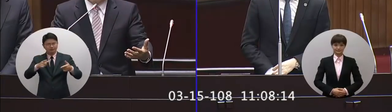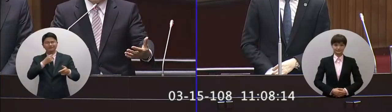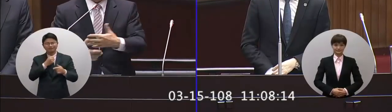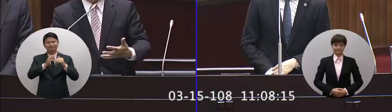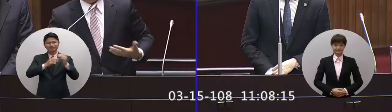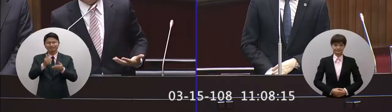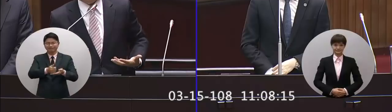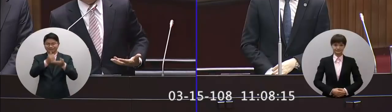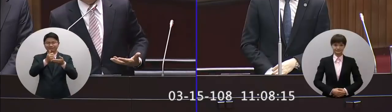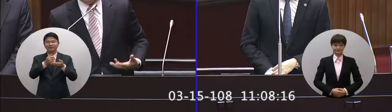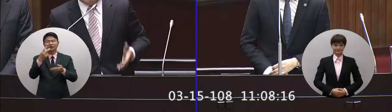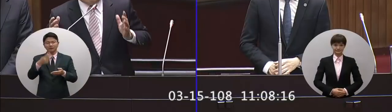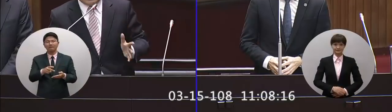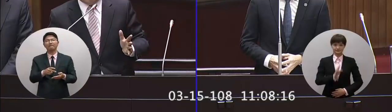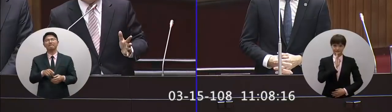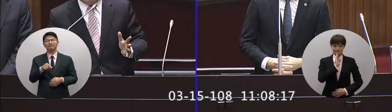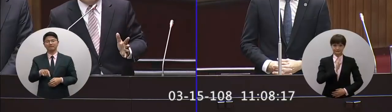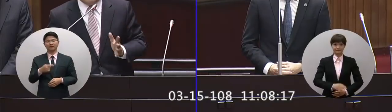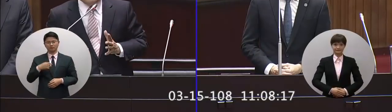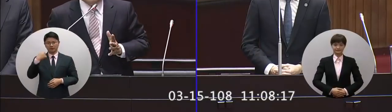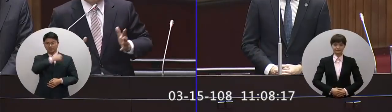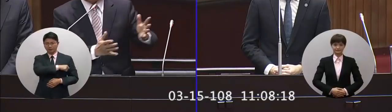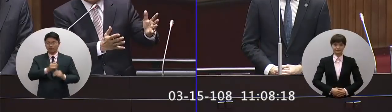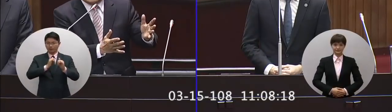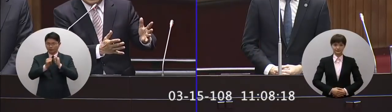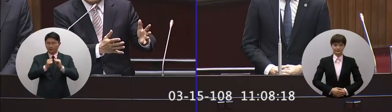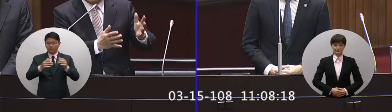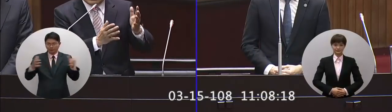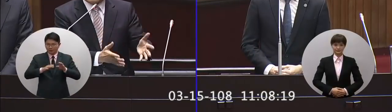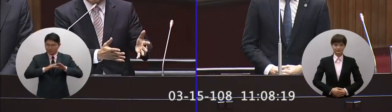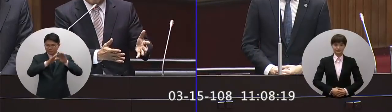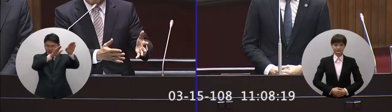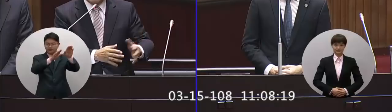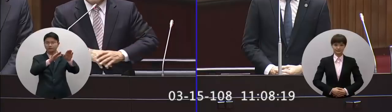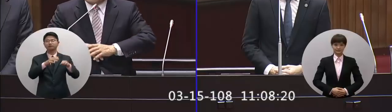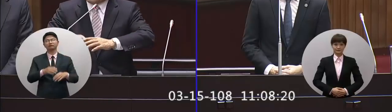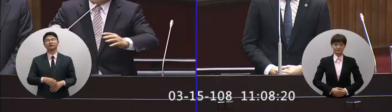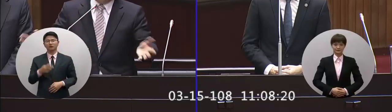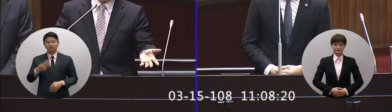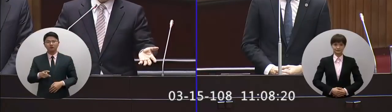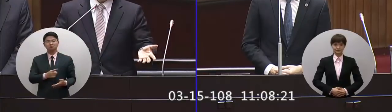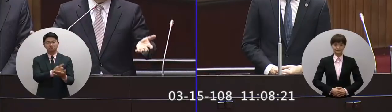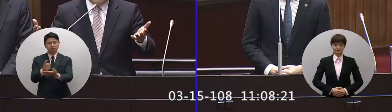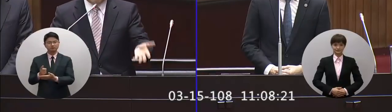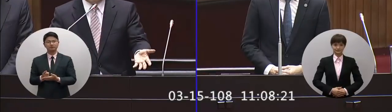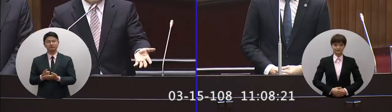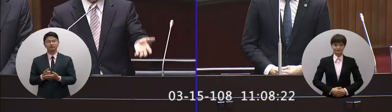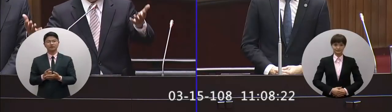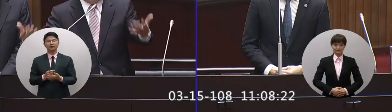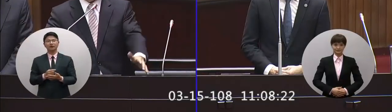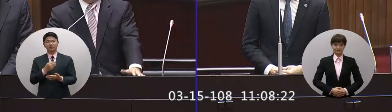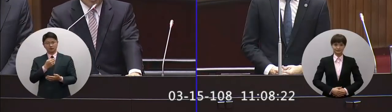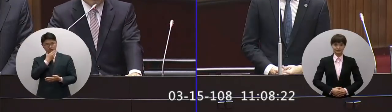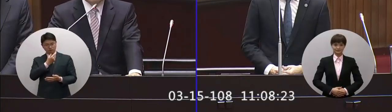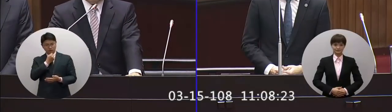人互相来尊重彼此，啊，哦，台湾社会向前行，啊，较进步，啊嘛，大家拢幸福的